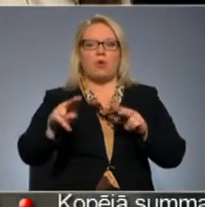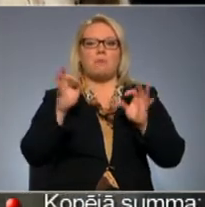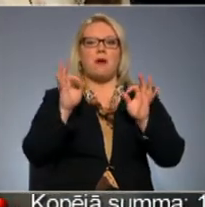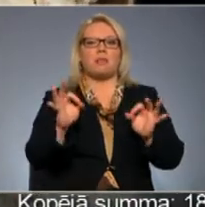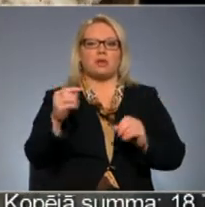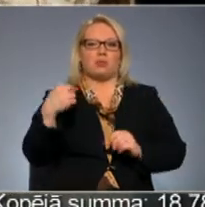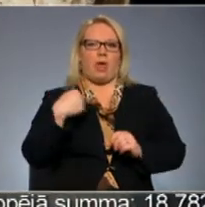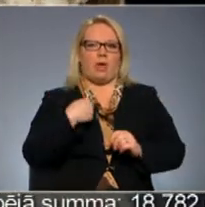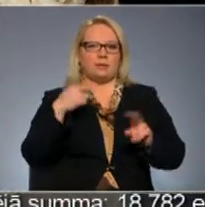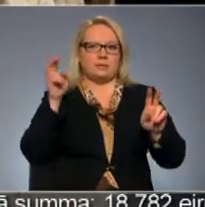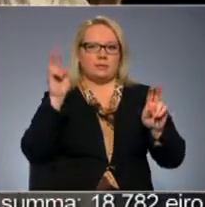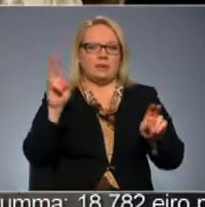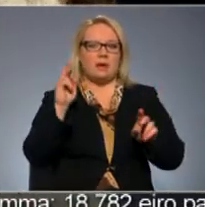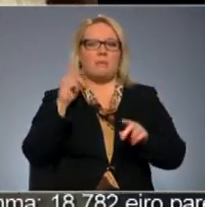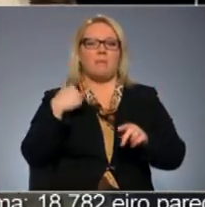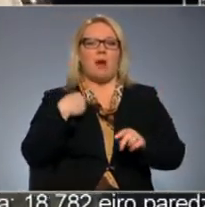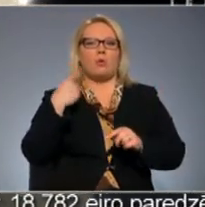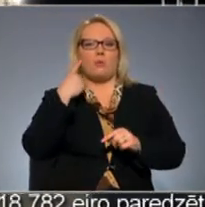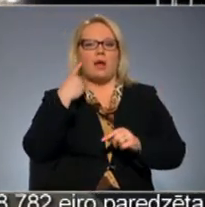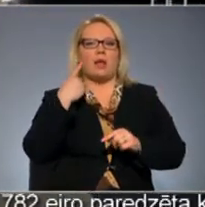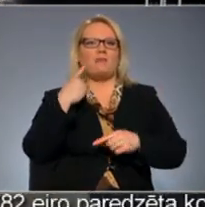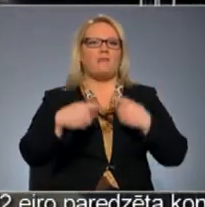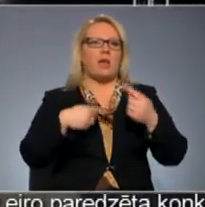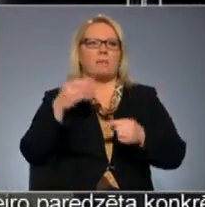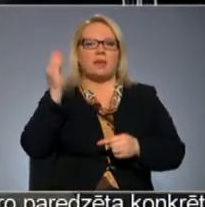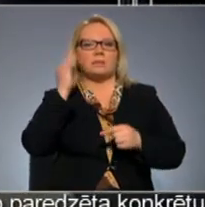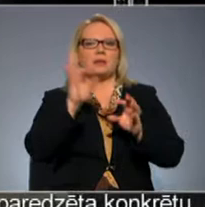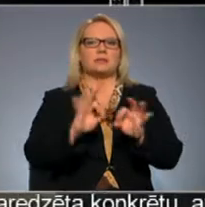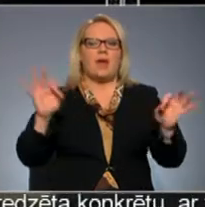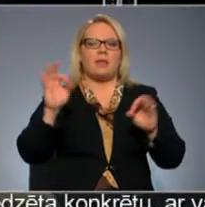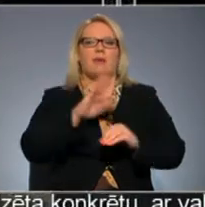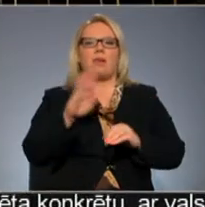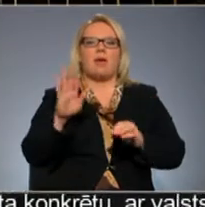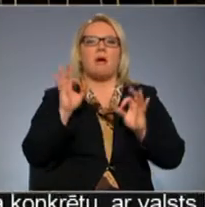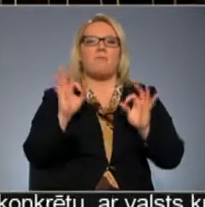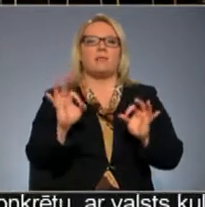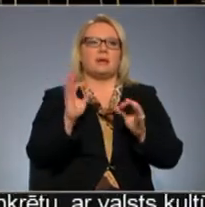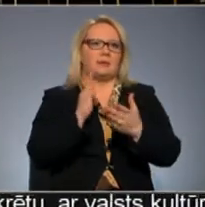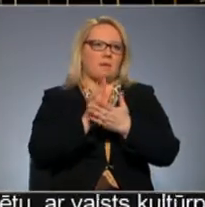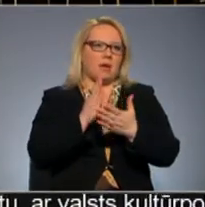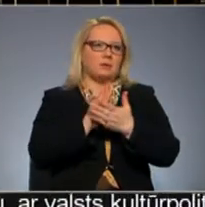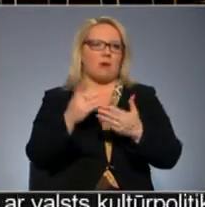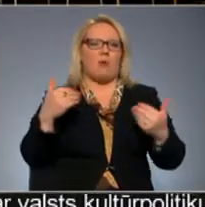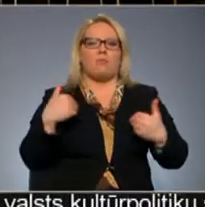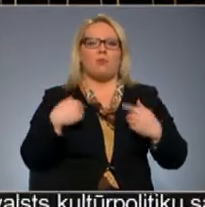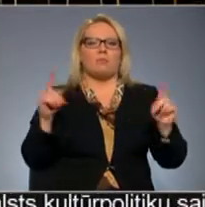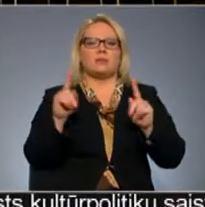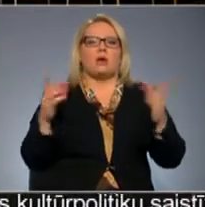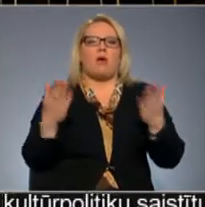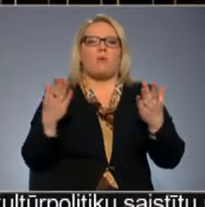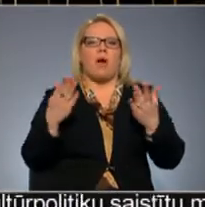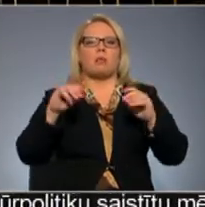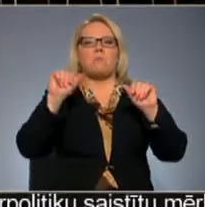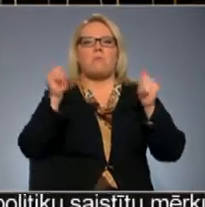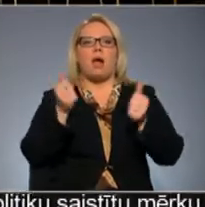es. Manuprāt, mēs bieži vien izliekamies skaistāki, varbūt nekā mēs patiesībā esam, un ka mums ir kaut kādi